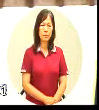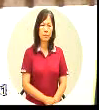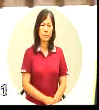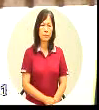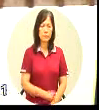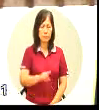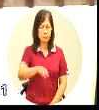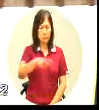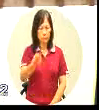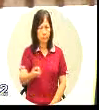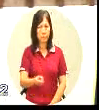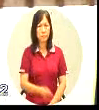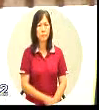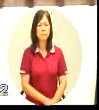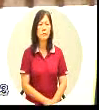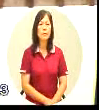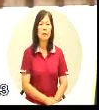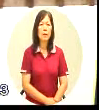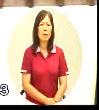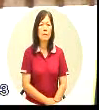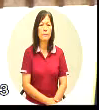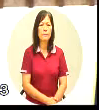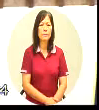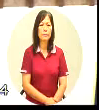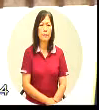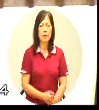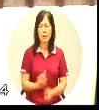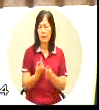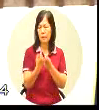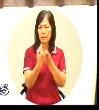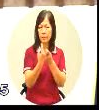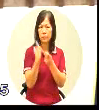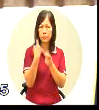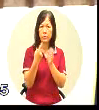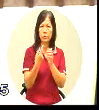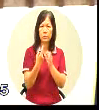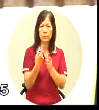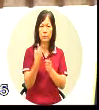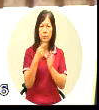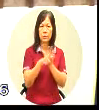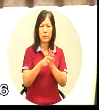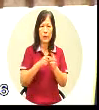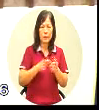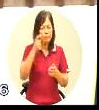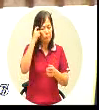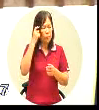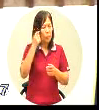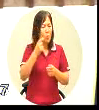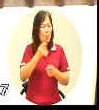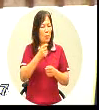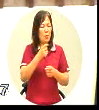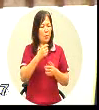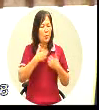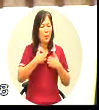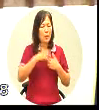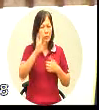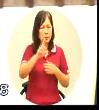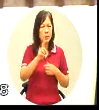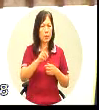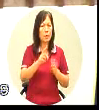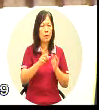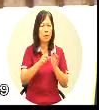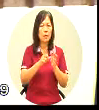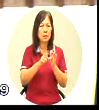那再来哈，其实去年是一个蛮值得庆幸的哈， 就台湾的